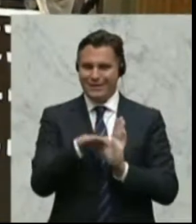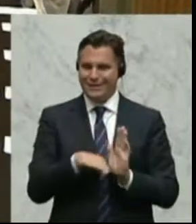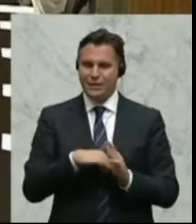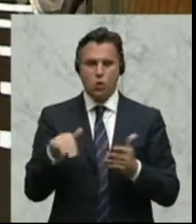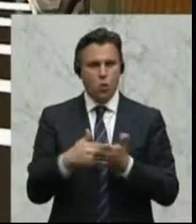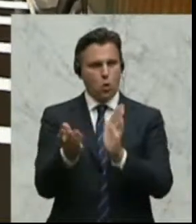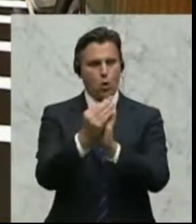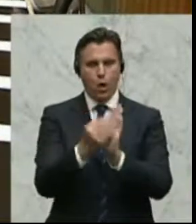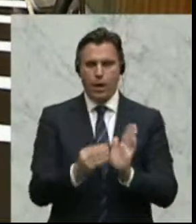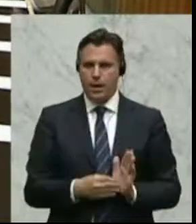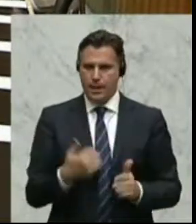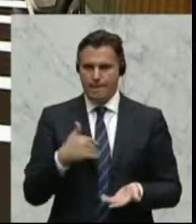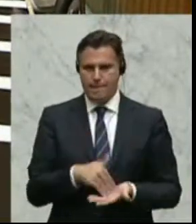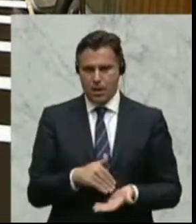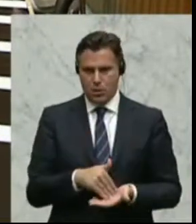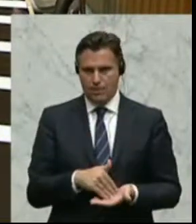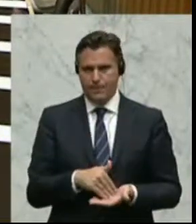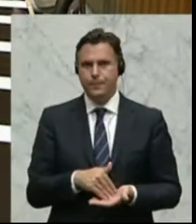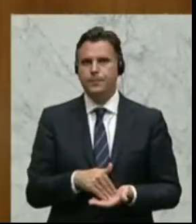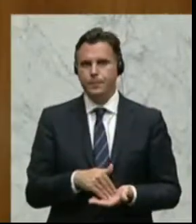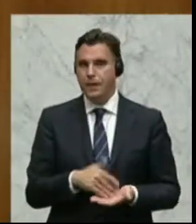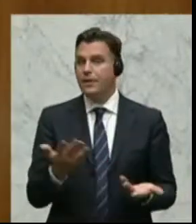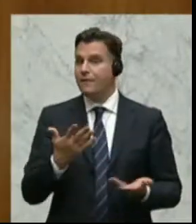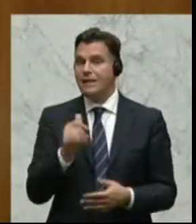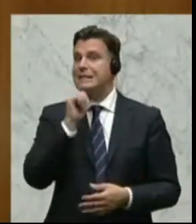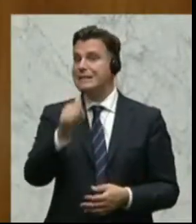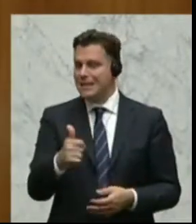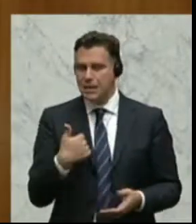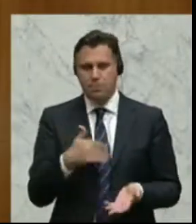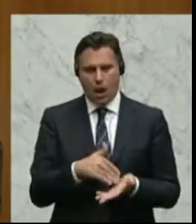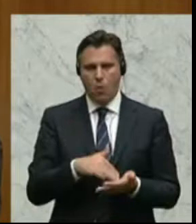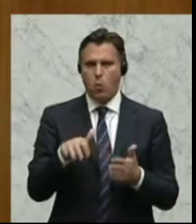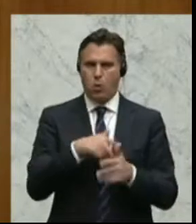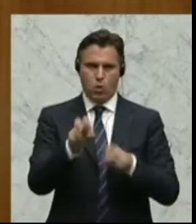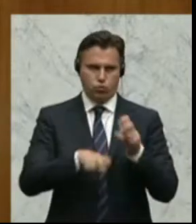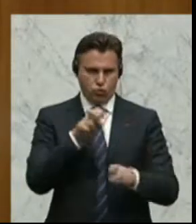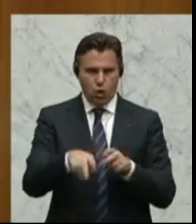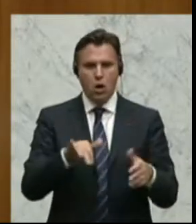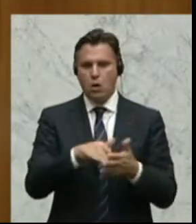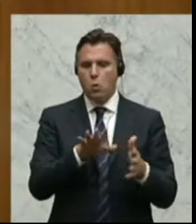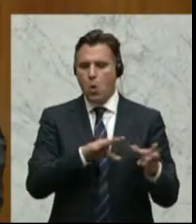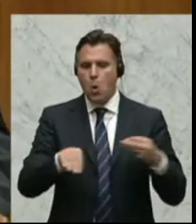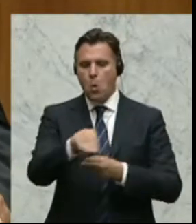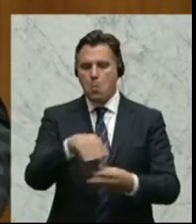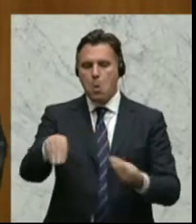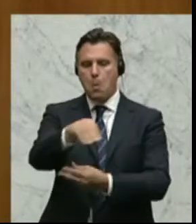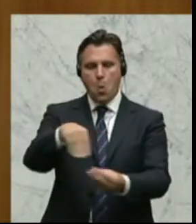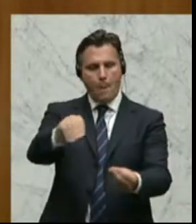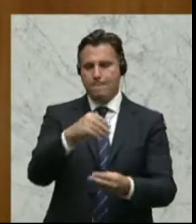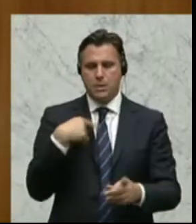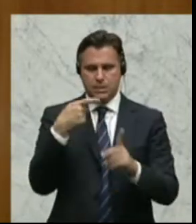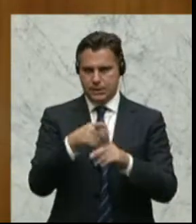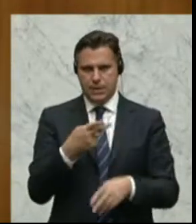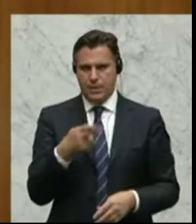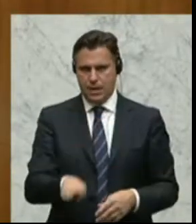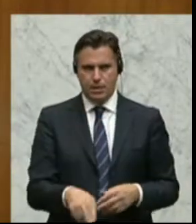dazu, was ich nicht möchte, ist, das sind neue Steuerbelastungen und eine neue Umverteilung. Das ist nicht mein Ziel.